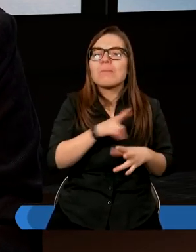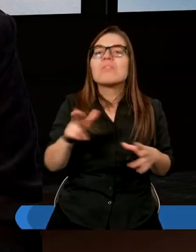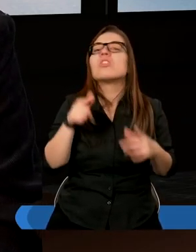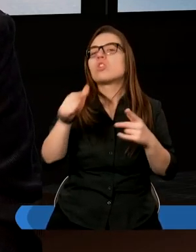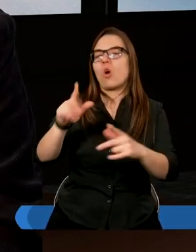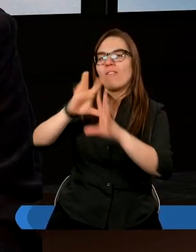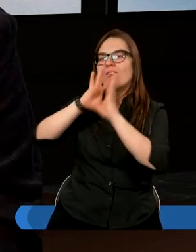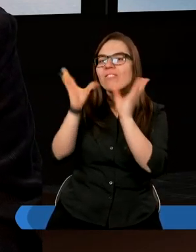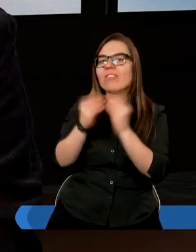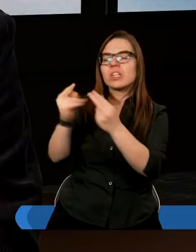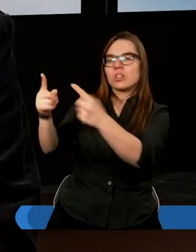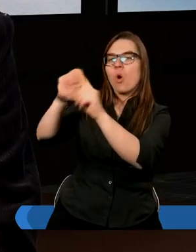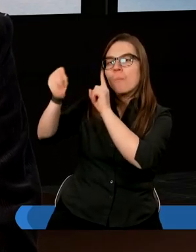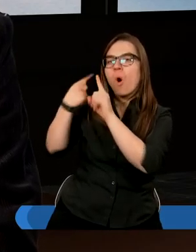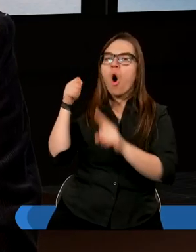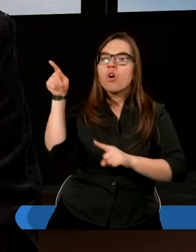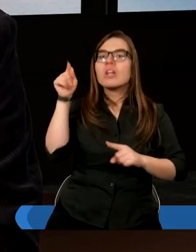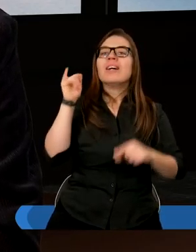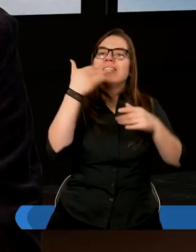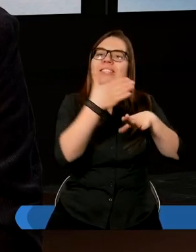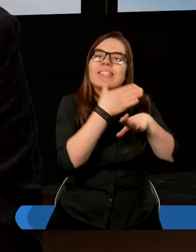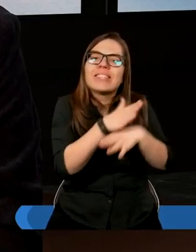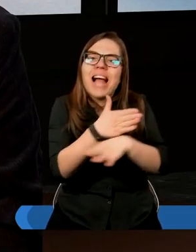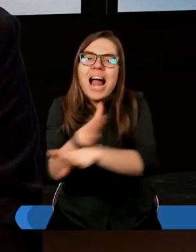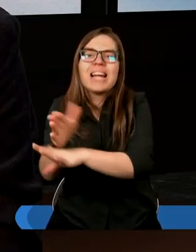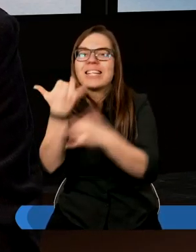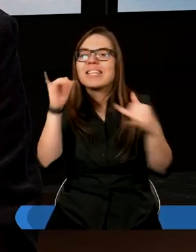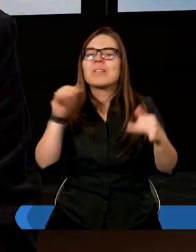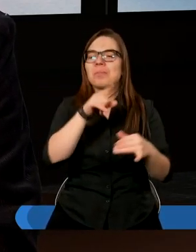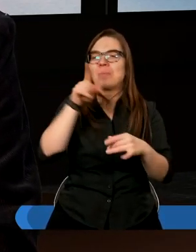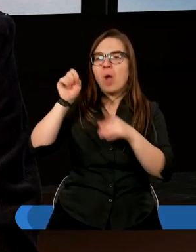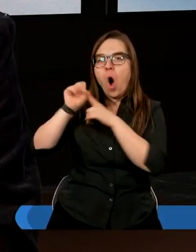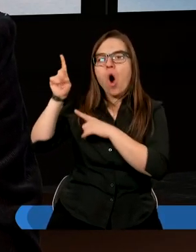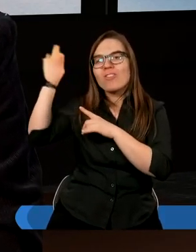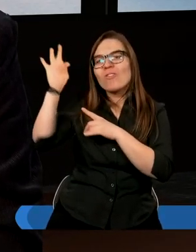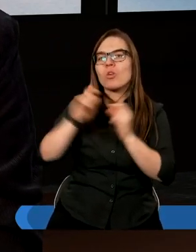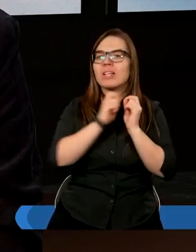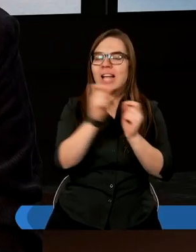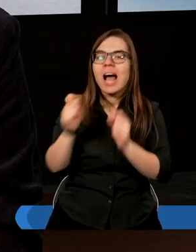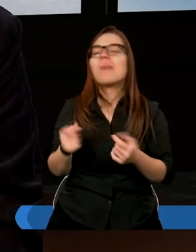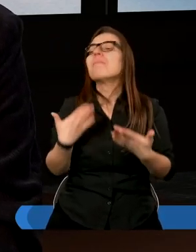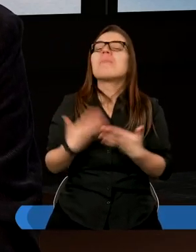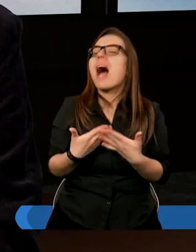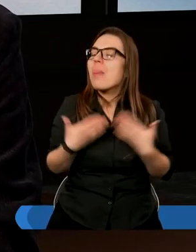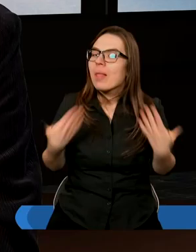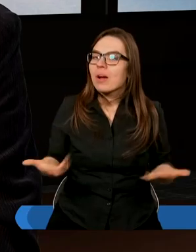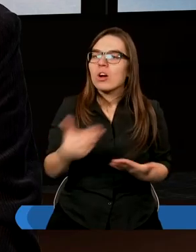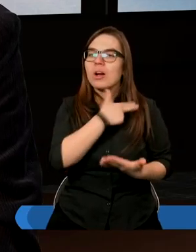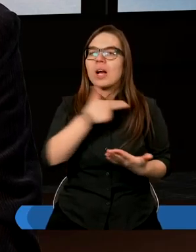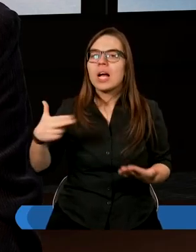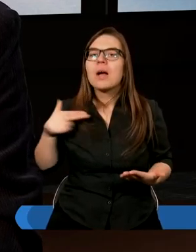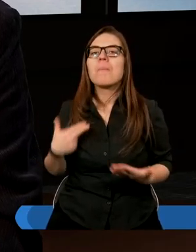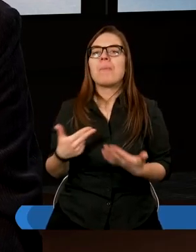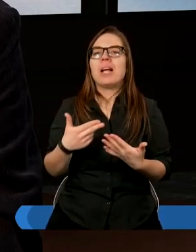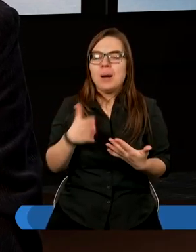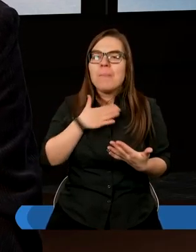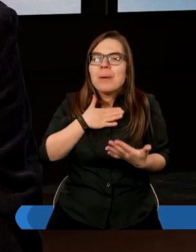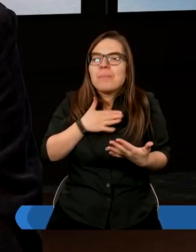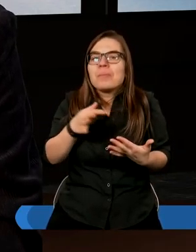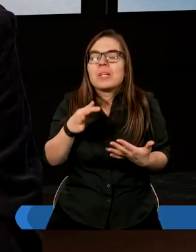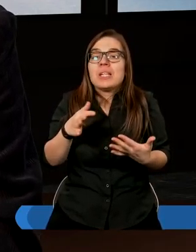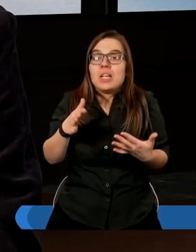czymkolwiek możemy się cieszyć dajaby dlatego że my mamy lepiej było